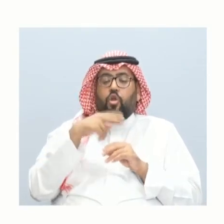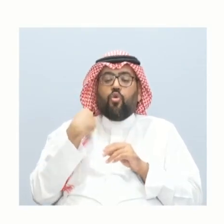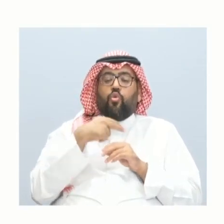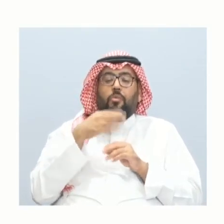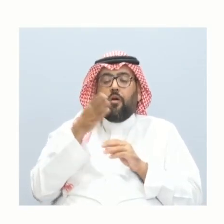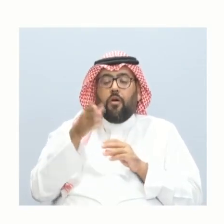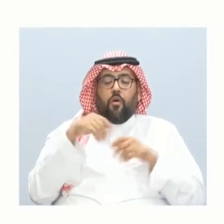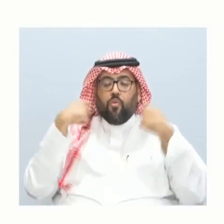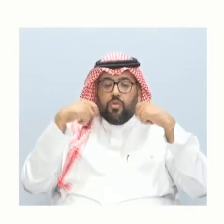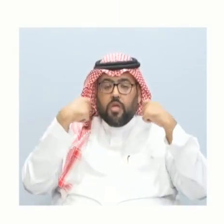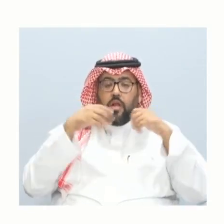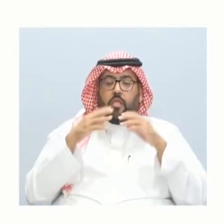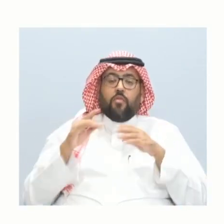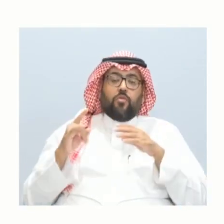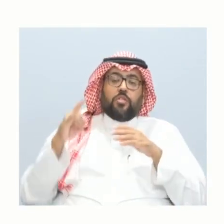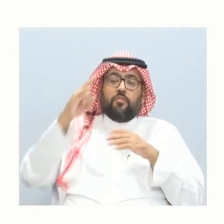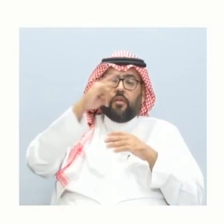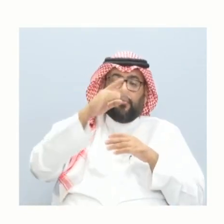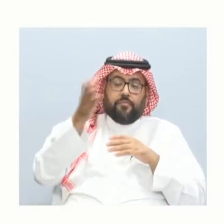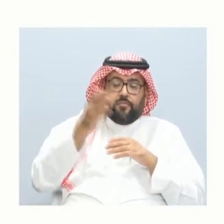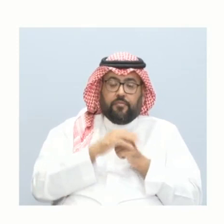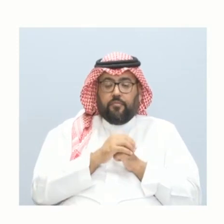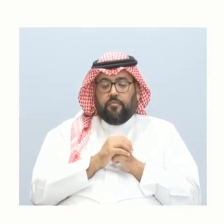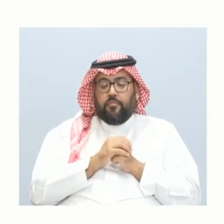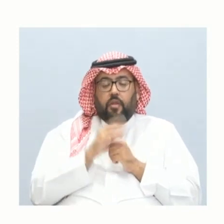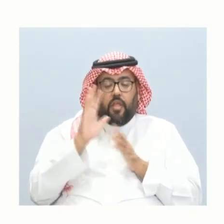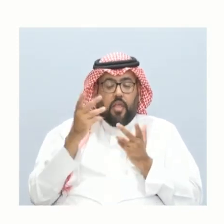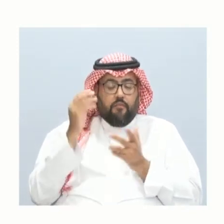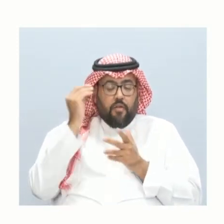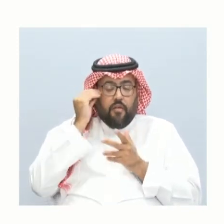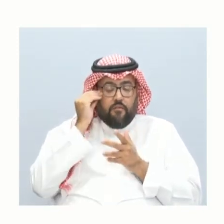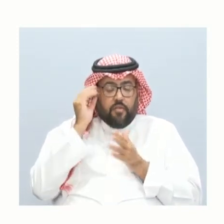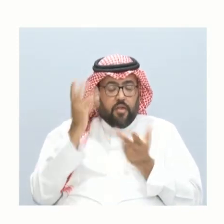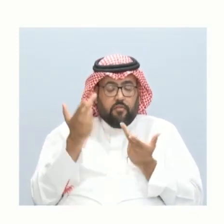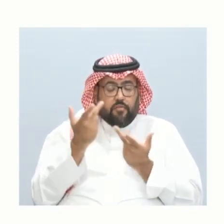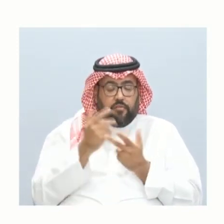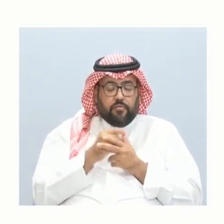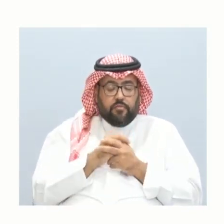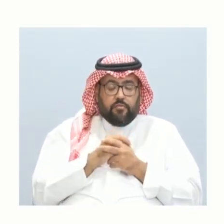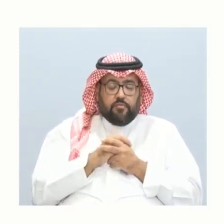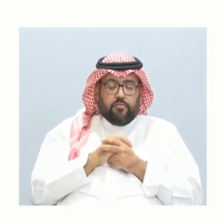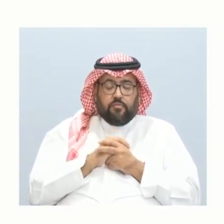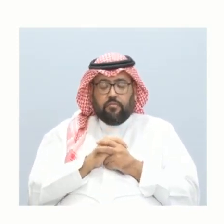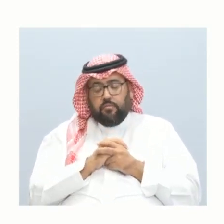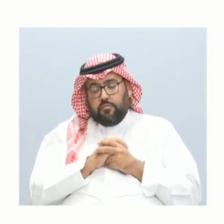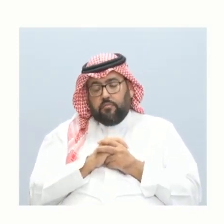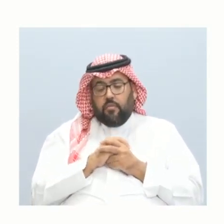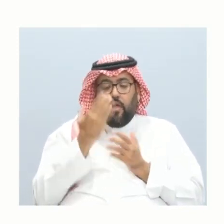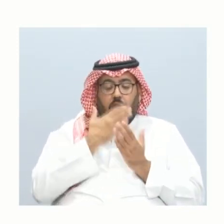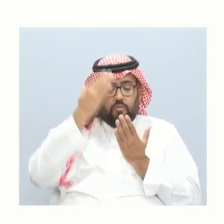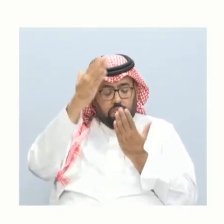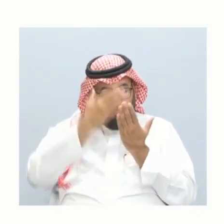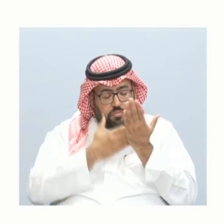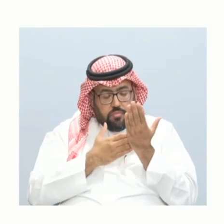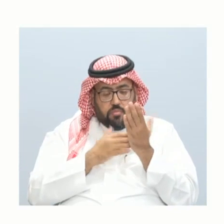والوزارات والسفارات كيف عرفنا ايها الابطال عندما قرانا